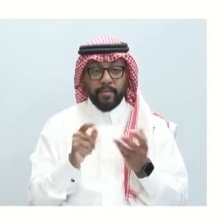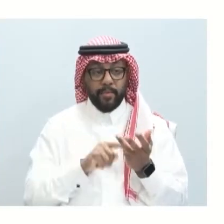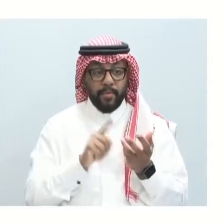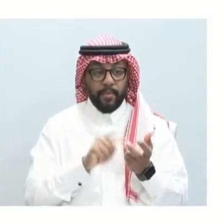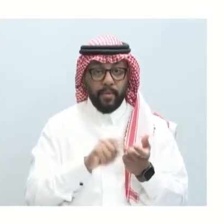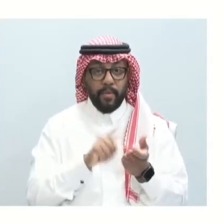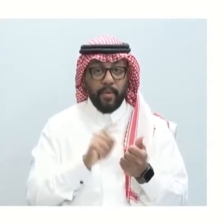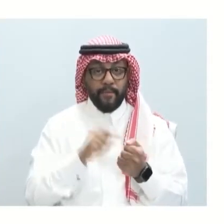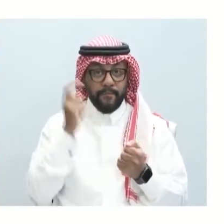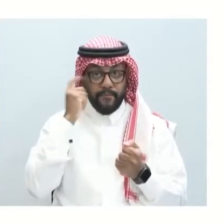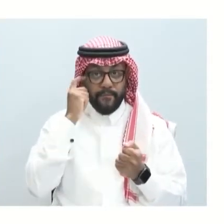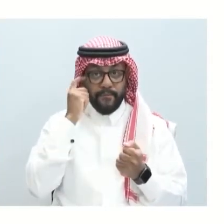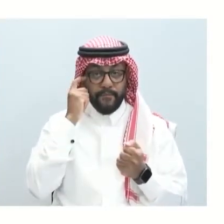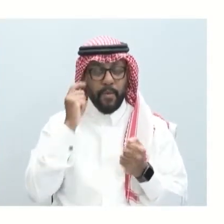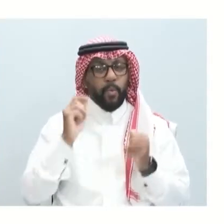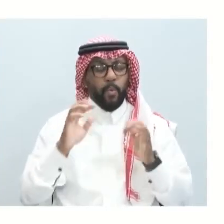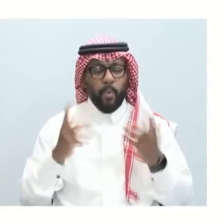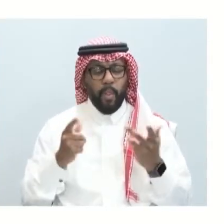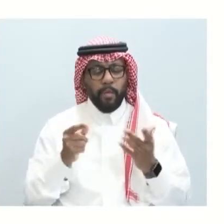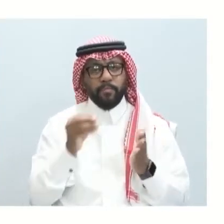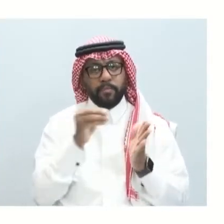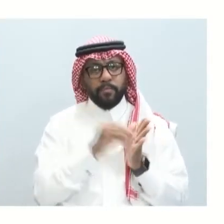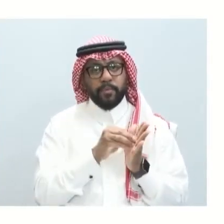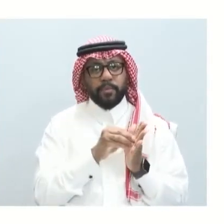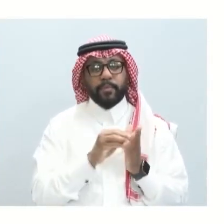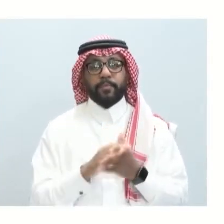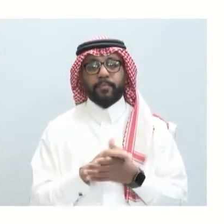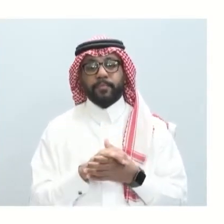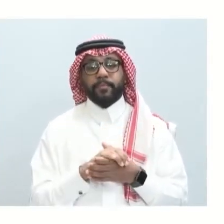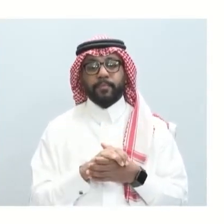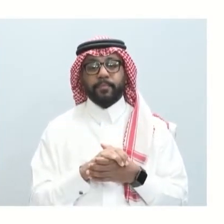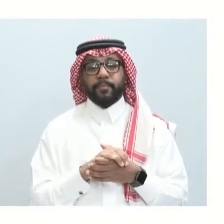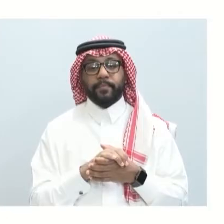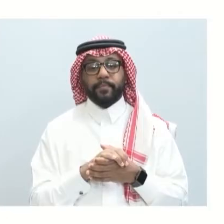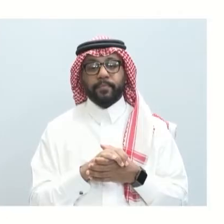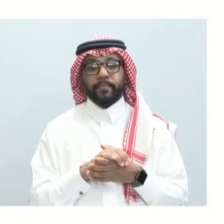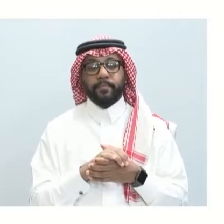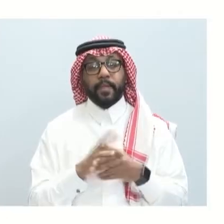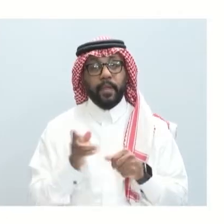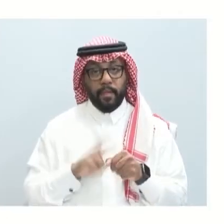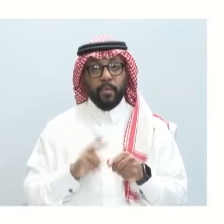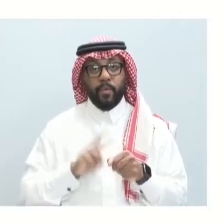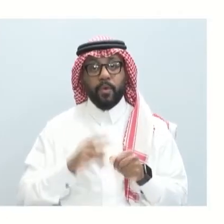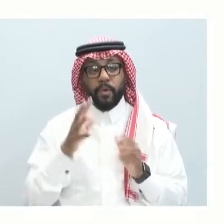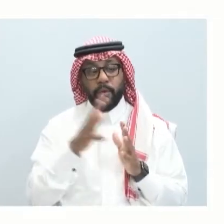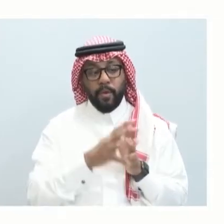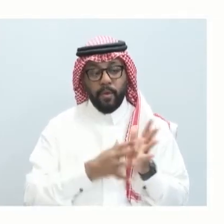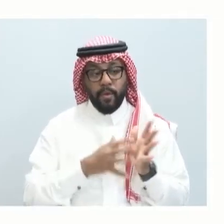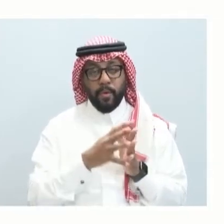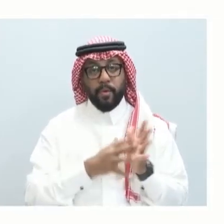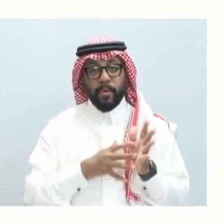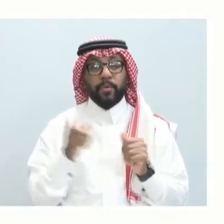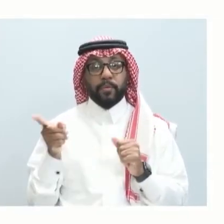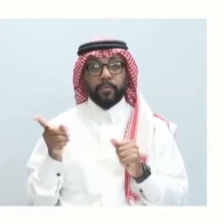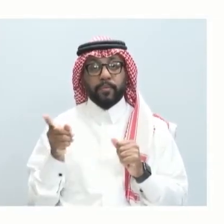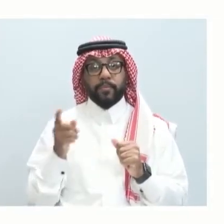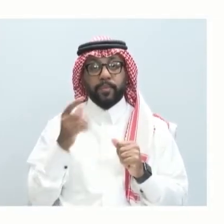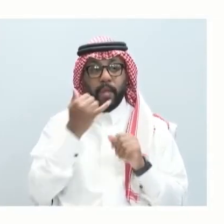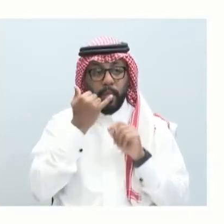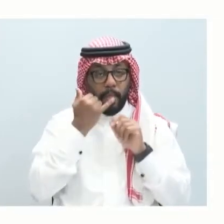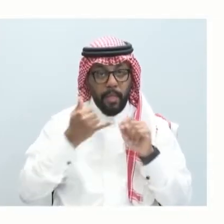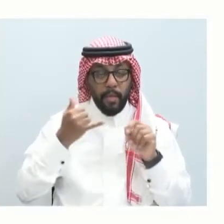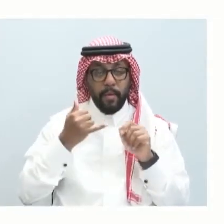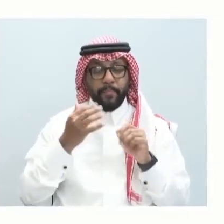طيب ابنائي وبناتي ماذا اكتب في الجمله العدديه نعود الى المعطيات هنا المعطيات ابناء وبناتي ان النحله